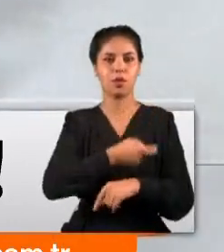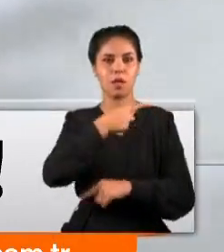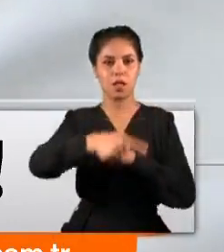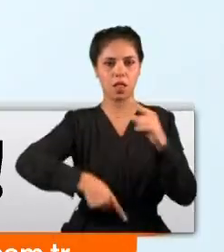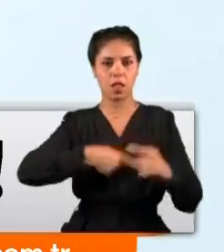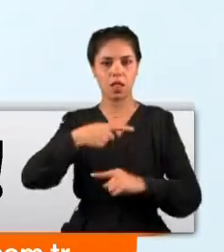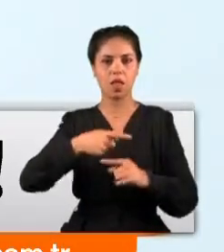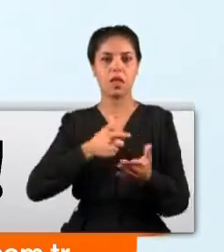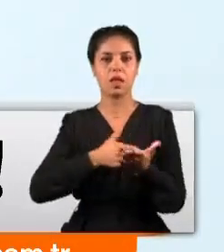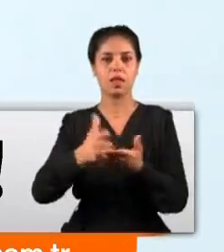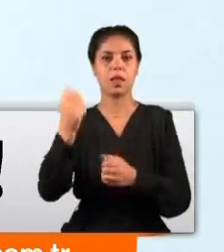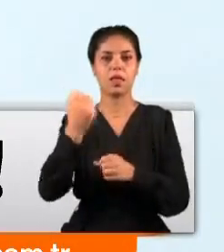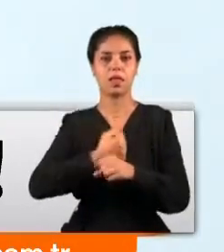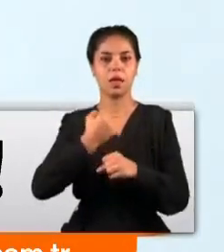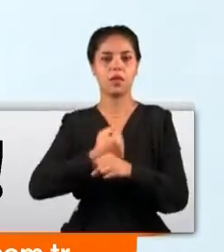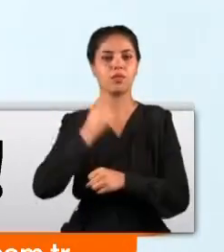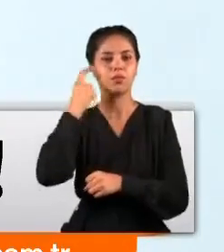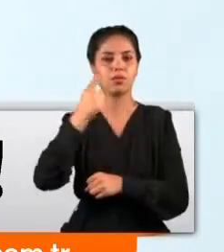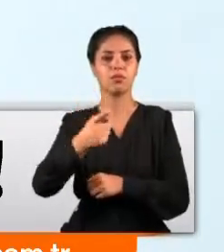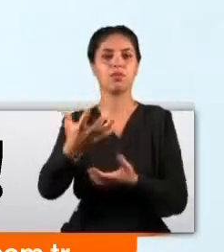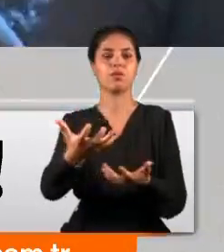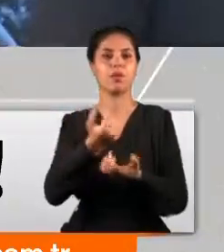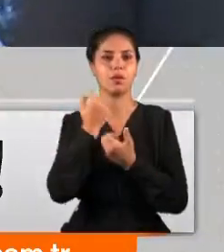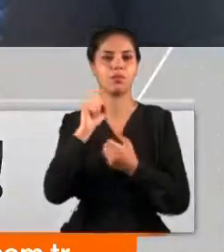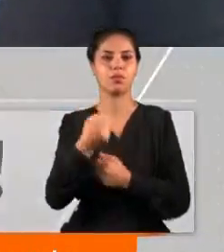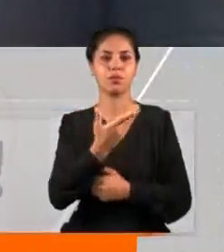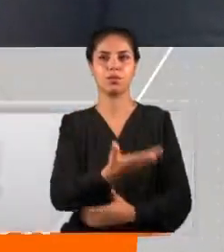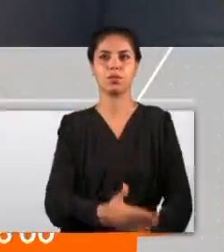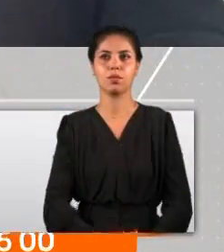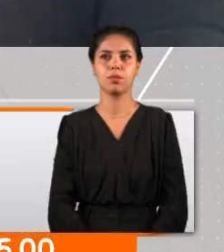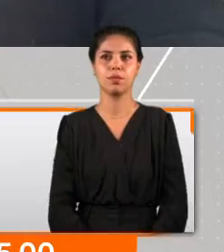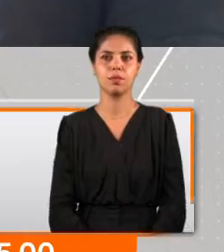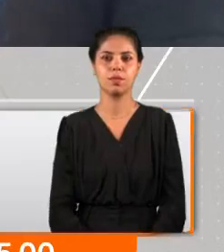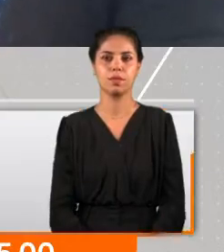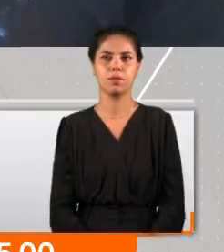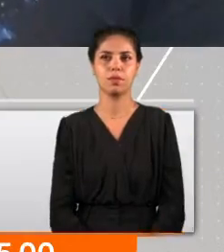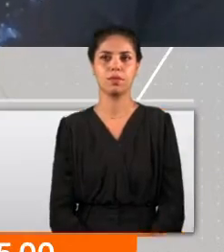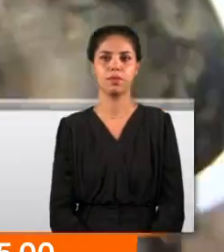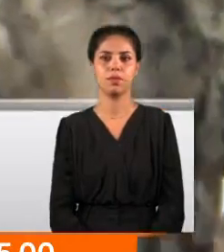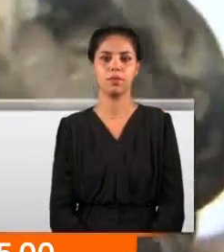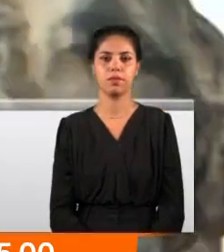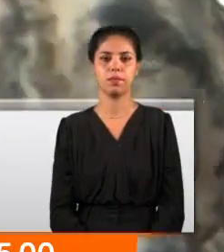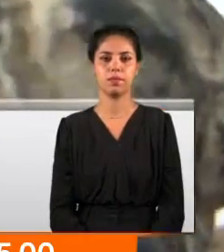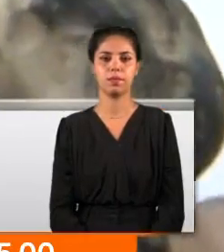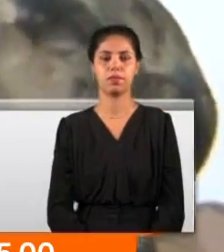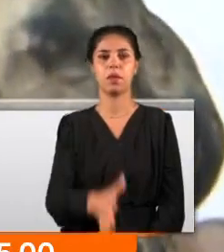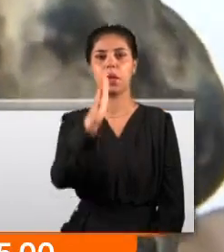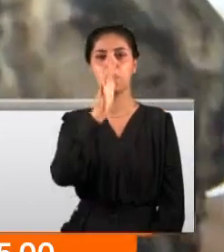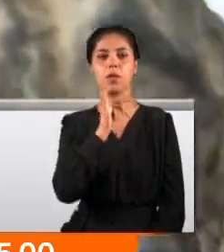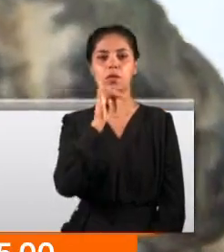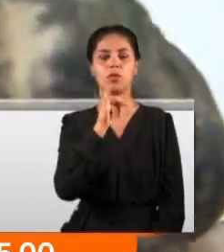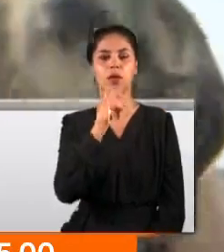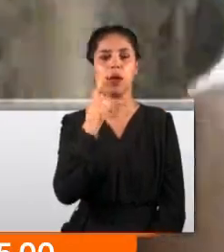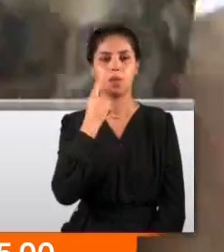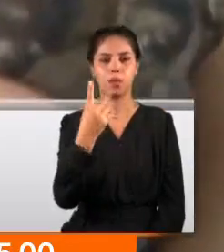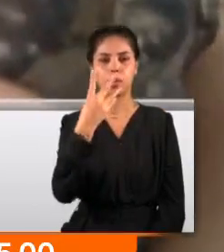sonucunda tarlada göktaşı olduğunu düşündüğü bir taş buldu. Sıcaklık yani elimizi alamıyorduk o zaman. Parlıyordu. 500 gram ağırlığındaki